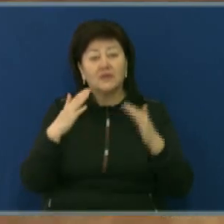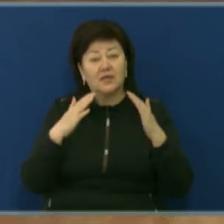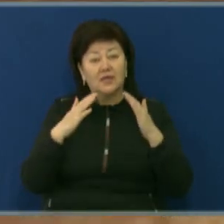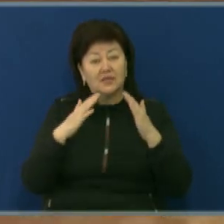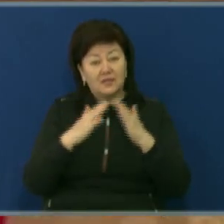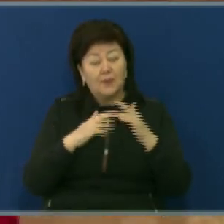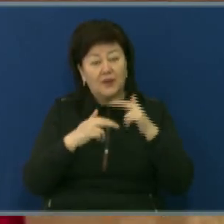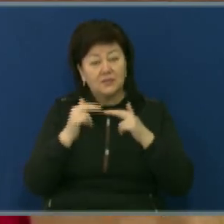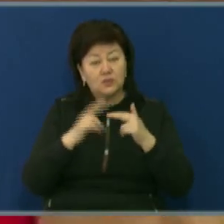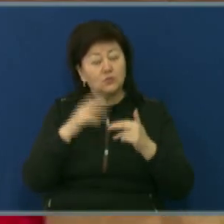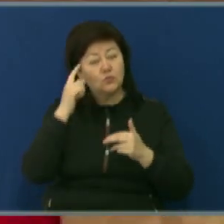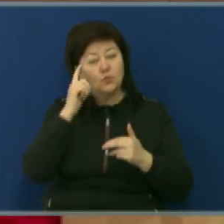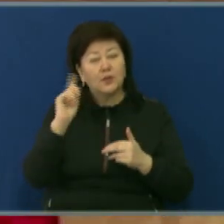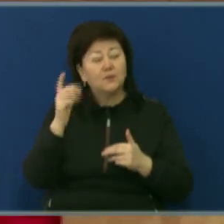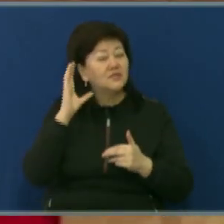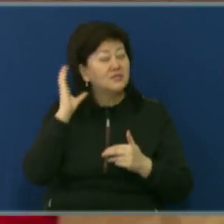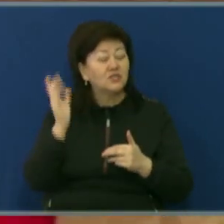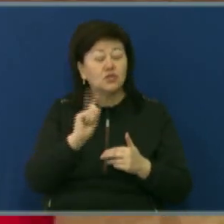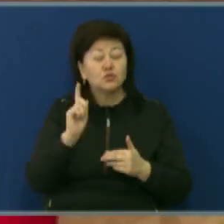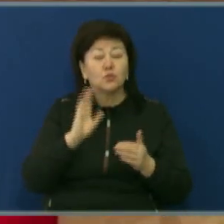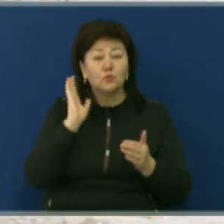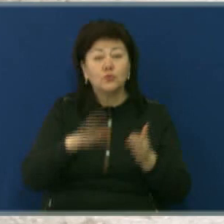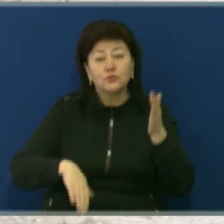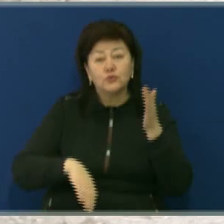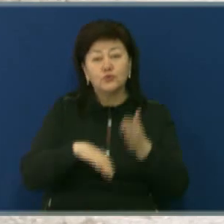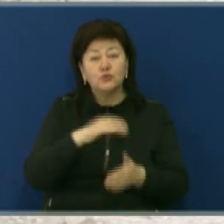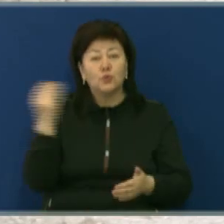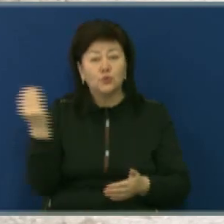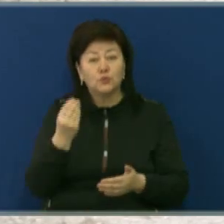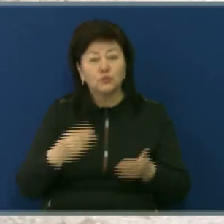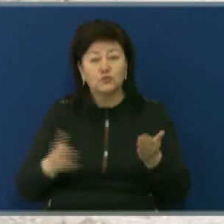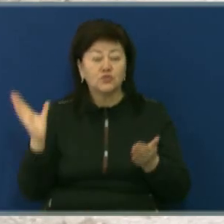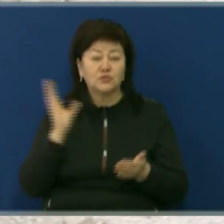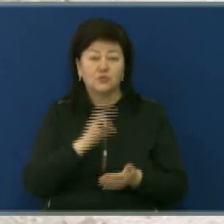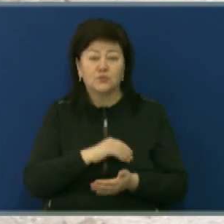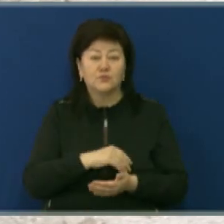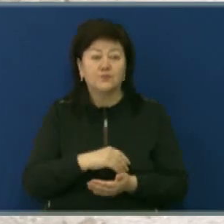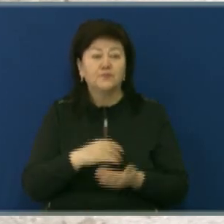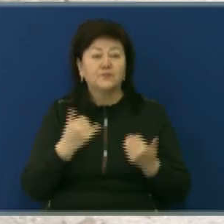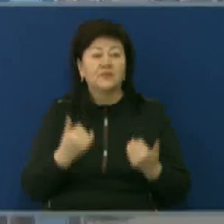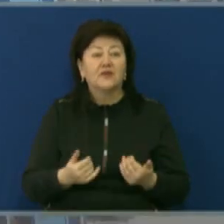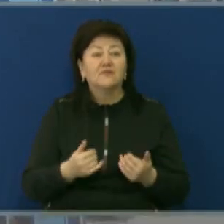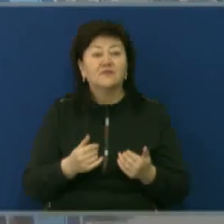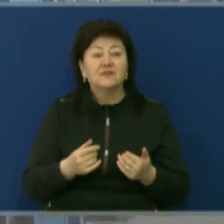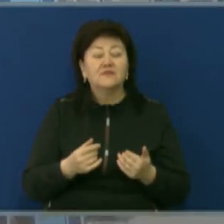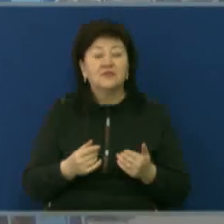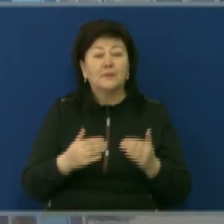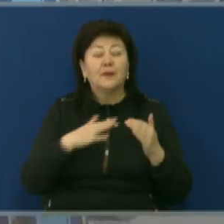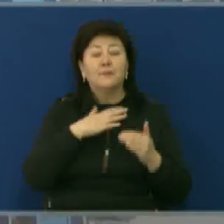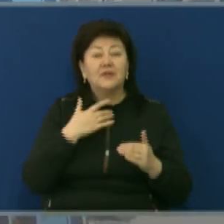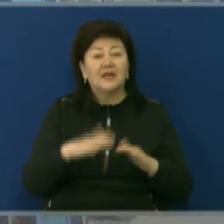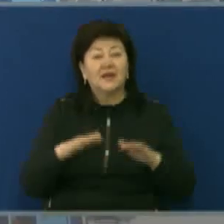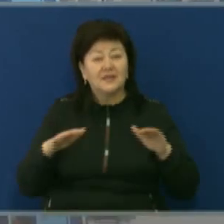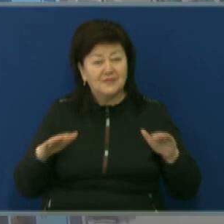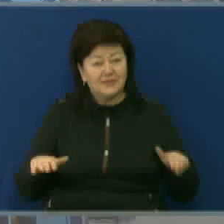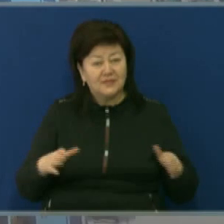да жақсы болады деп естіп жатырмыз. Бұл аудан әлі де көркейеді. Өткен жылы Қарағайлы тұрғын ауданында көп балалы отбасыларға, бірінші және